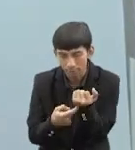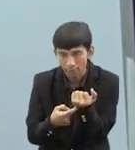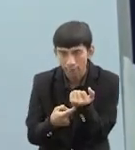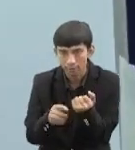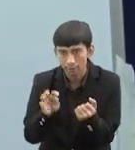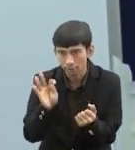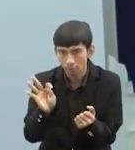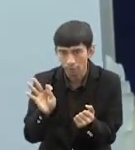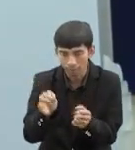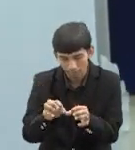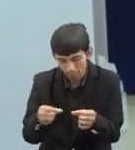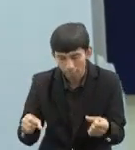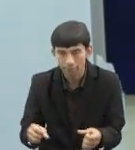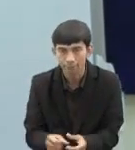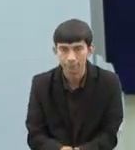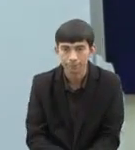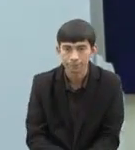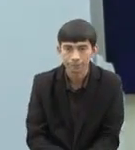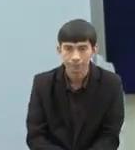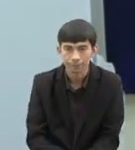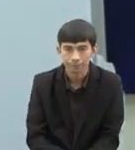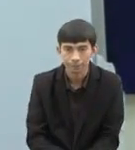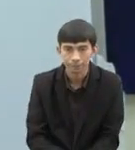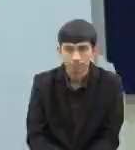khăn mũi.